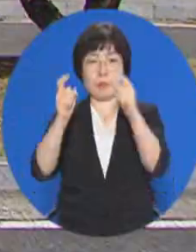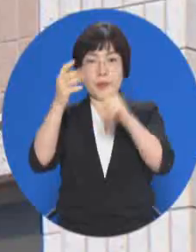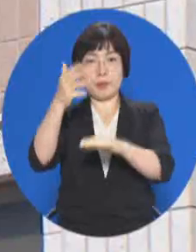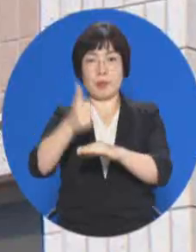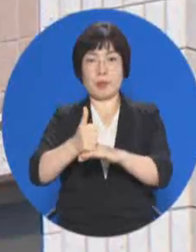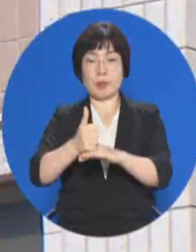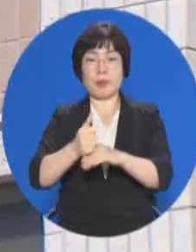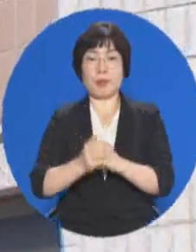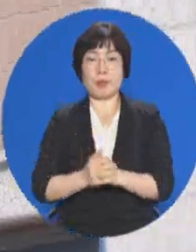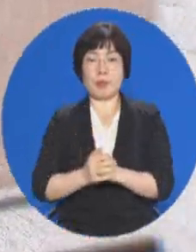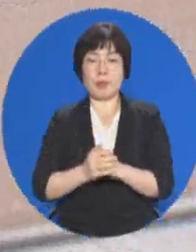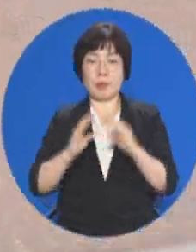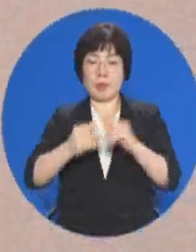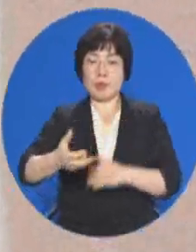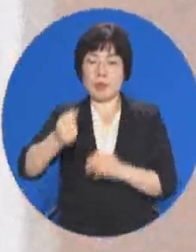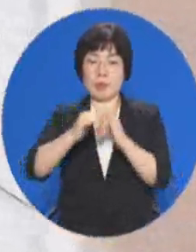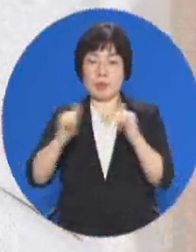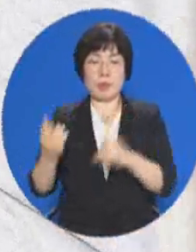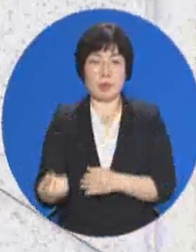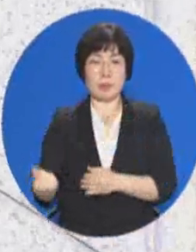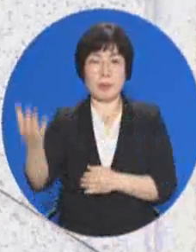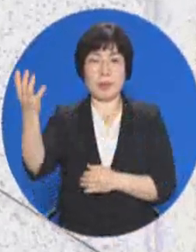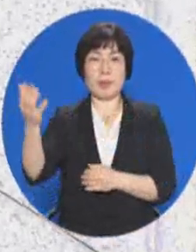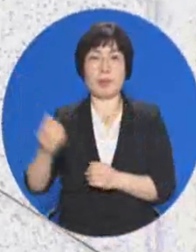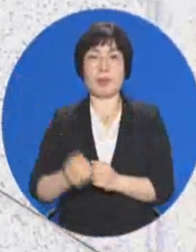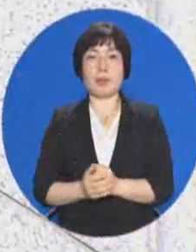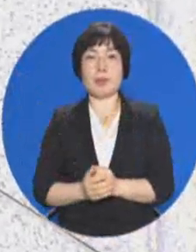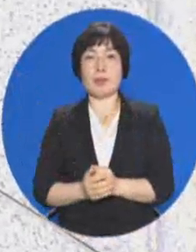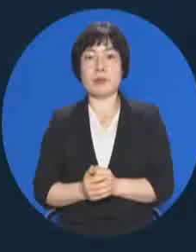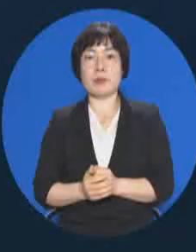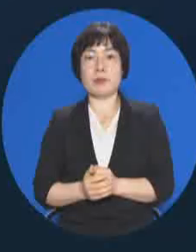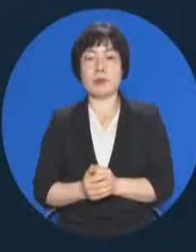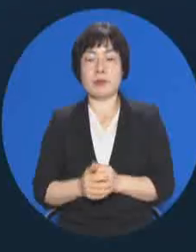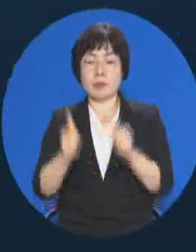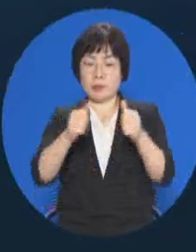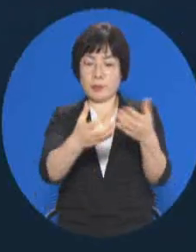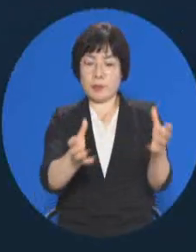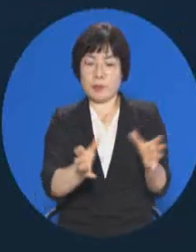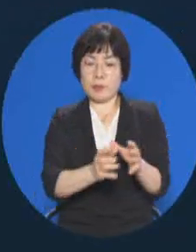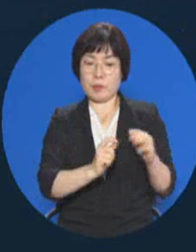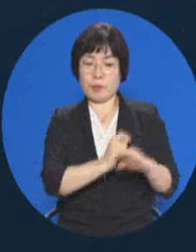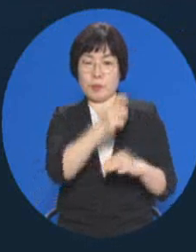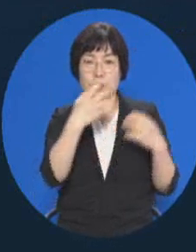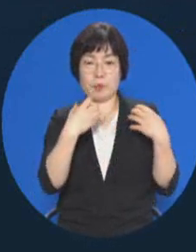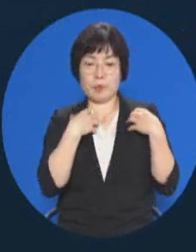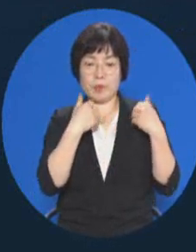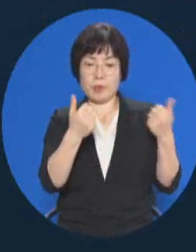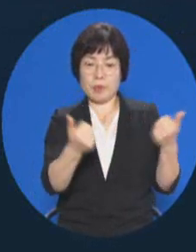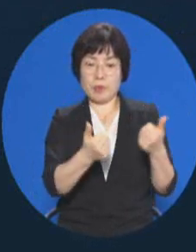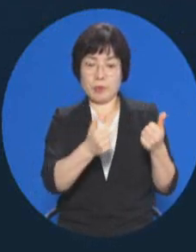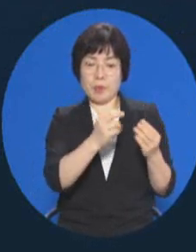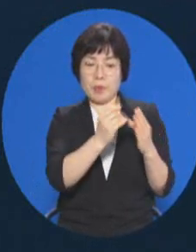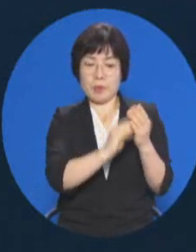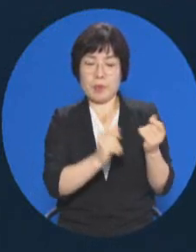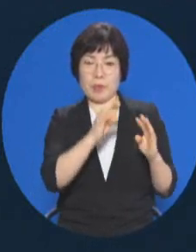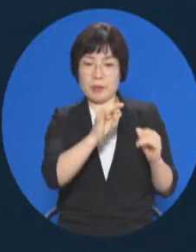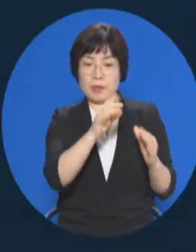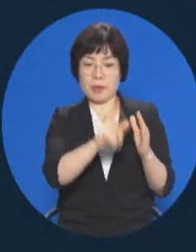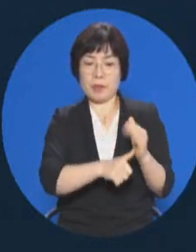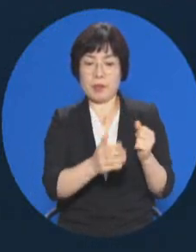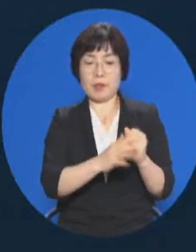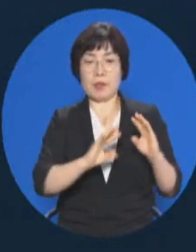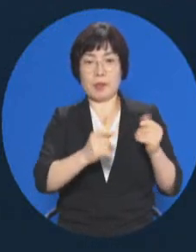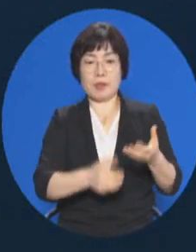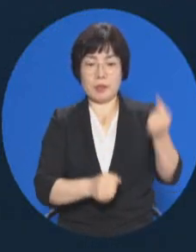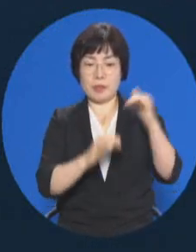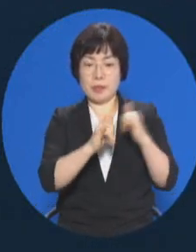최근 토지 소유주들의 손을 들어줬습니다. 재판부는 공군이 용지협의 매수 과정에서 토지